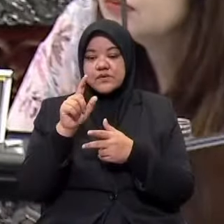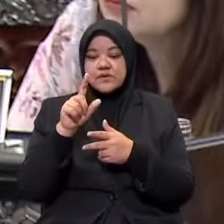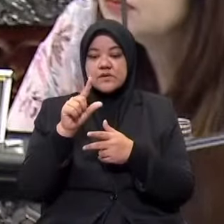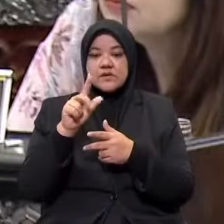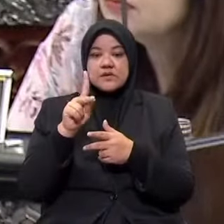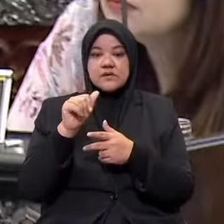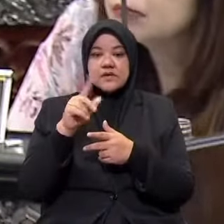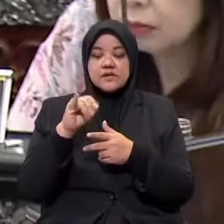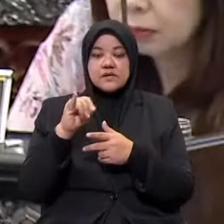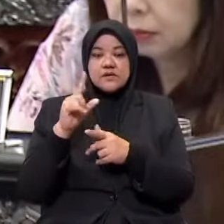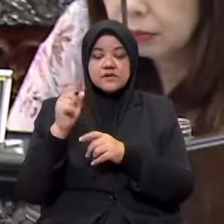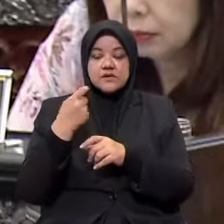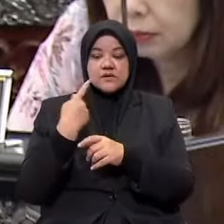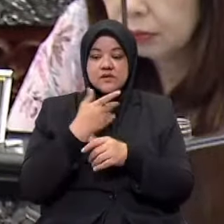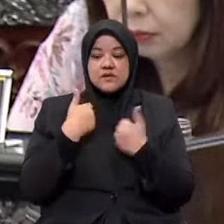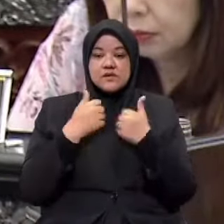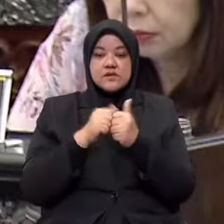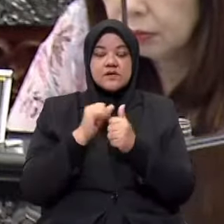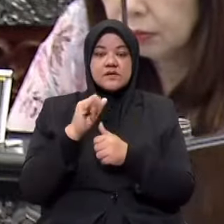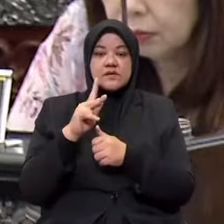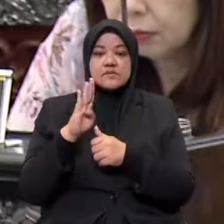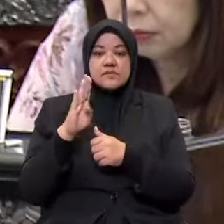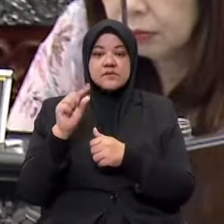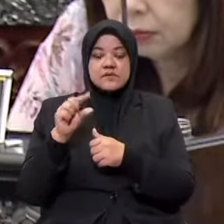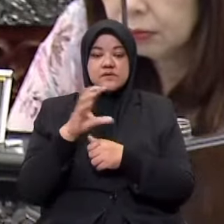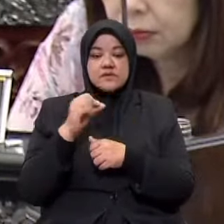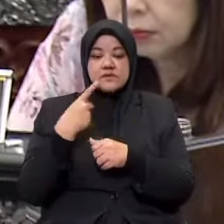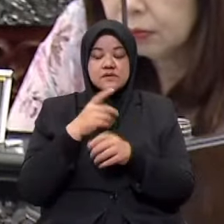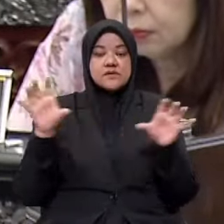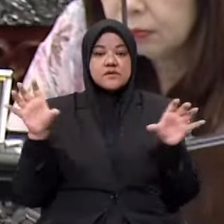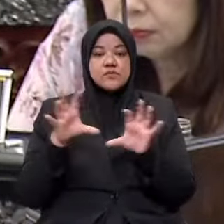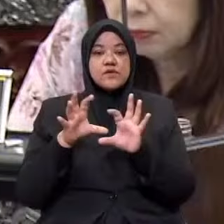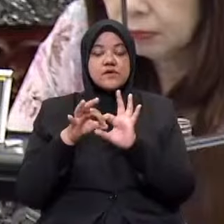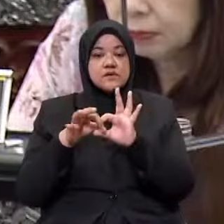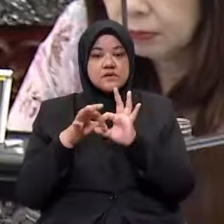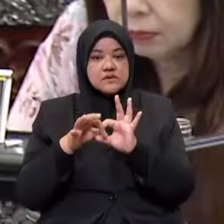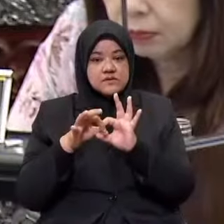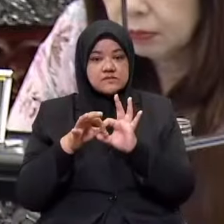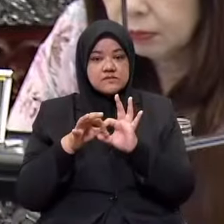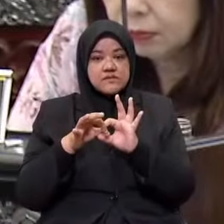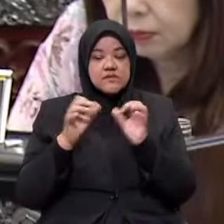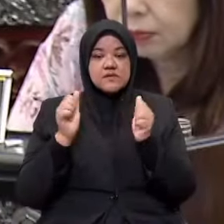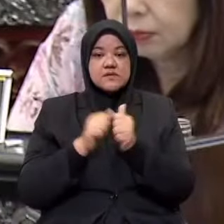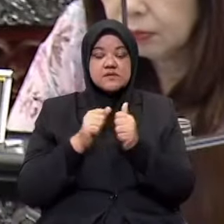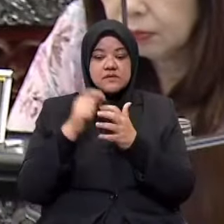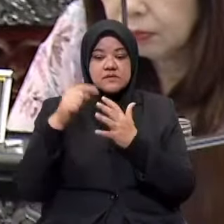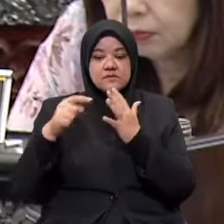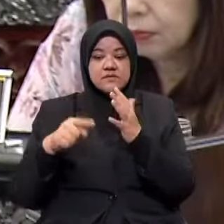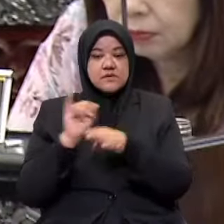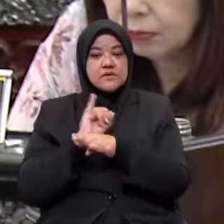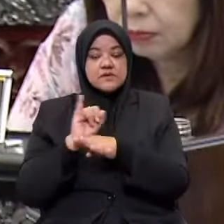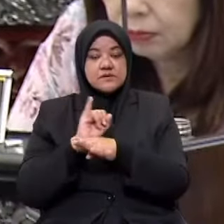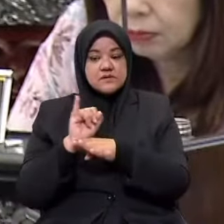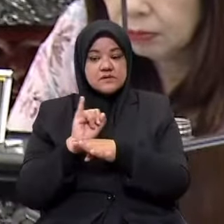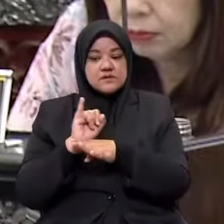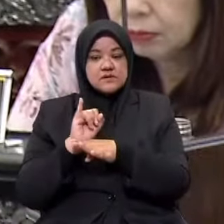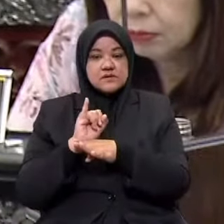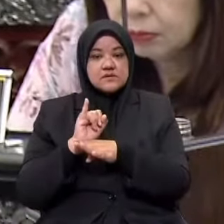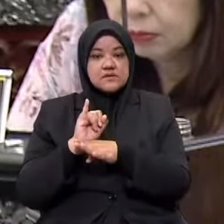Golf kita ada dengan akbg kita juga jalinkan kerjasama strategik dengan beberapa